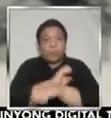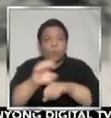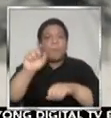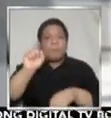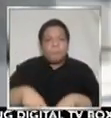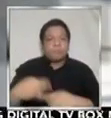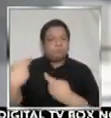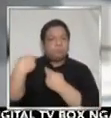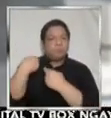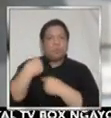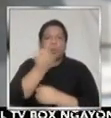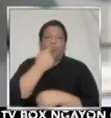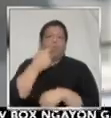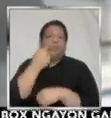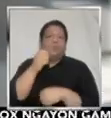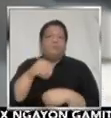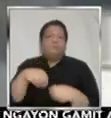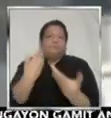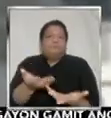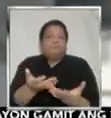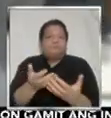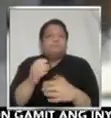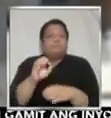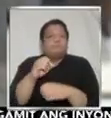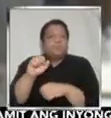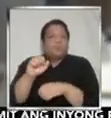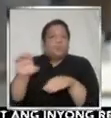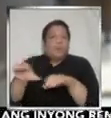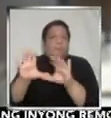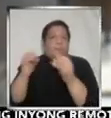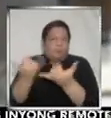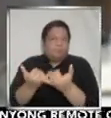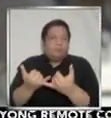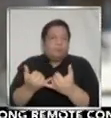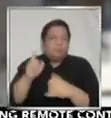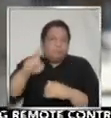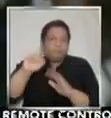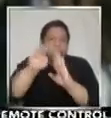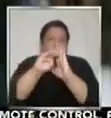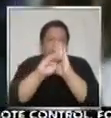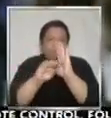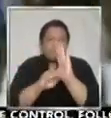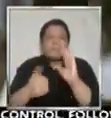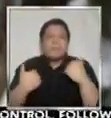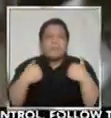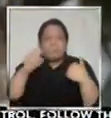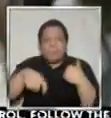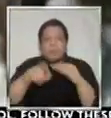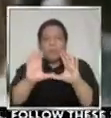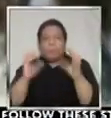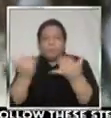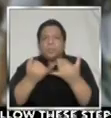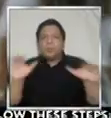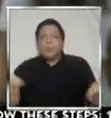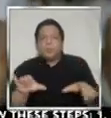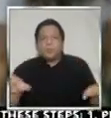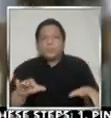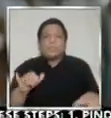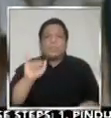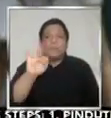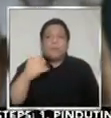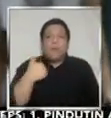ng employer. May mga inilatag na ring guidelines kung ano ang dapat gawin ng mga employers sakaling pagkasintomas